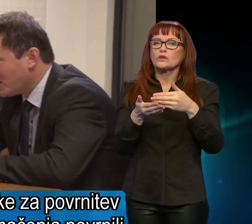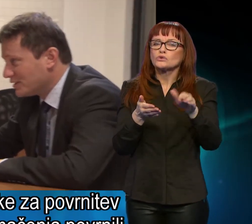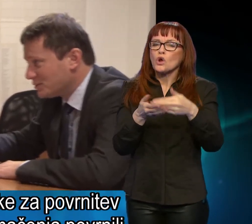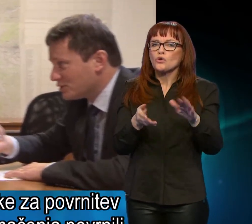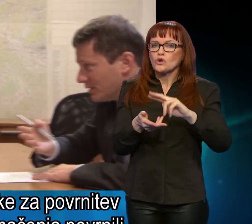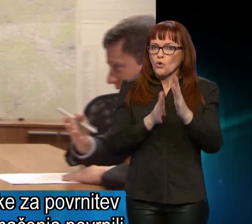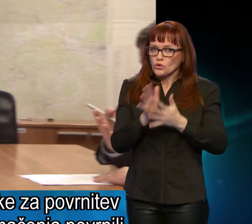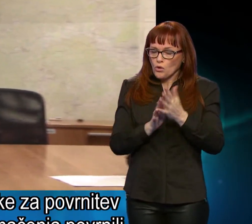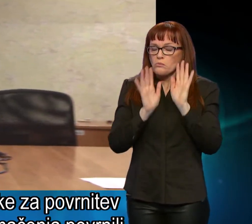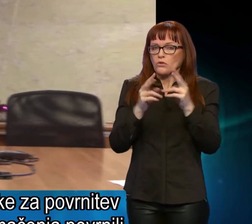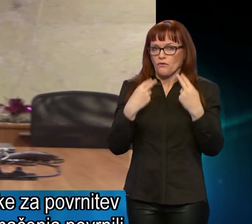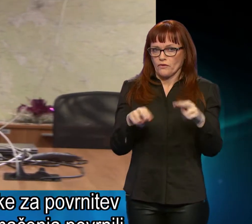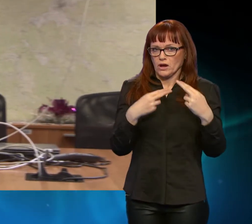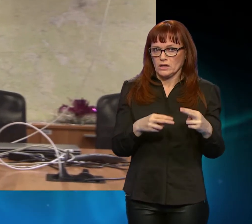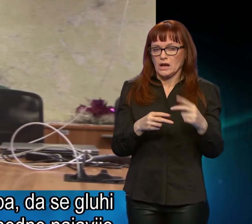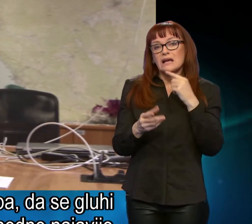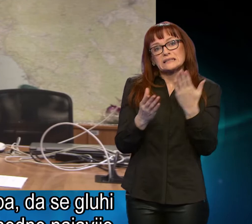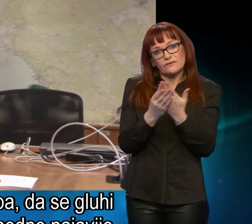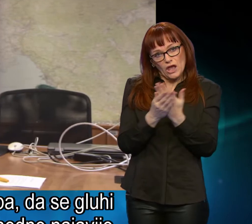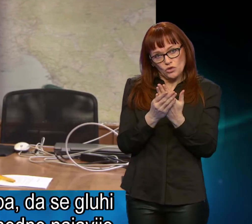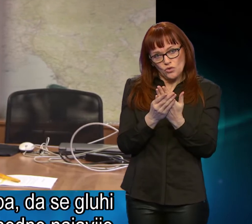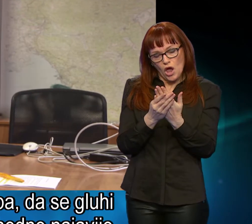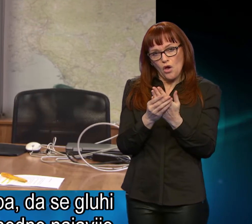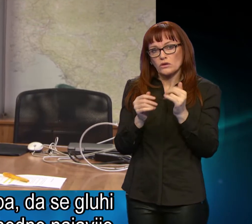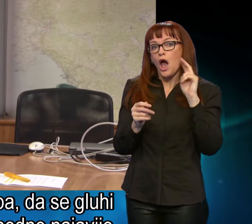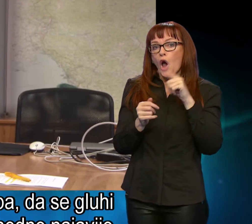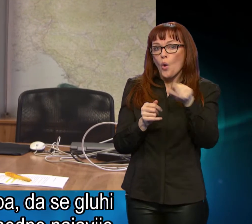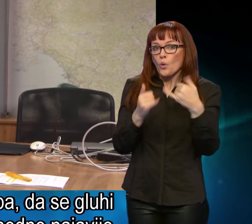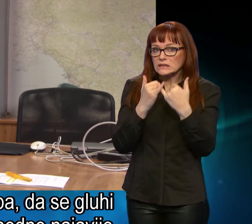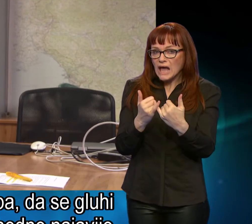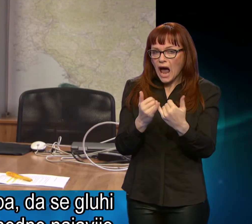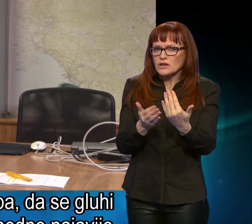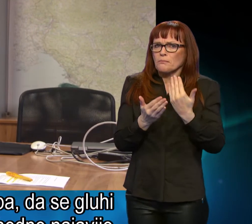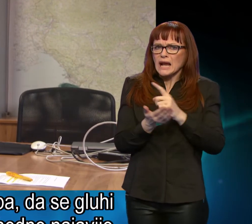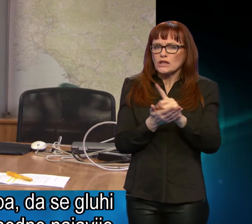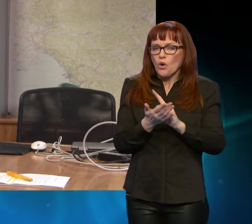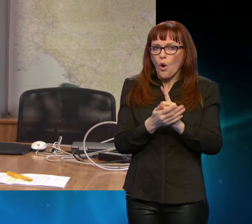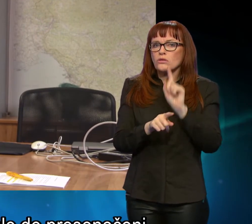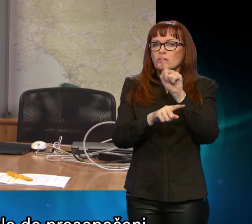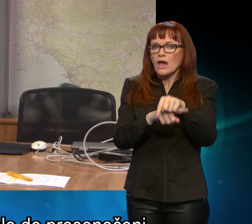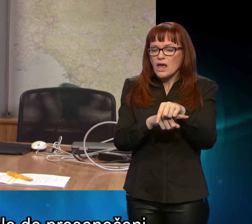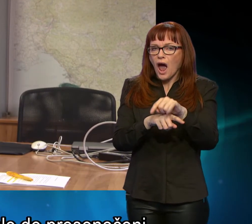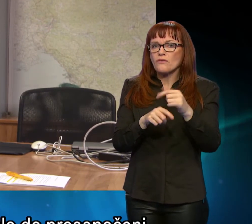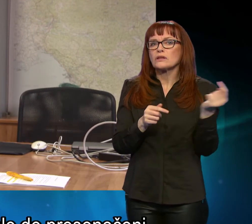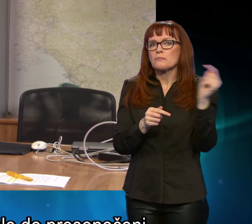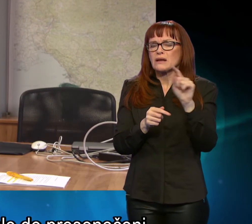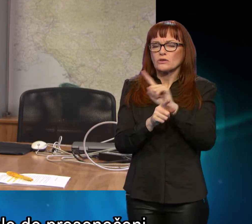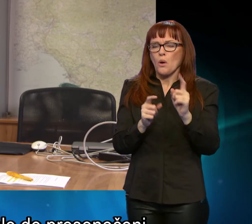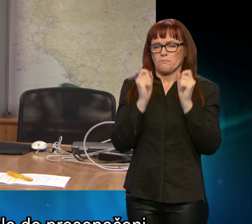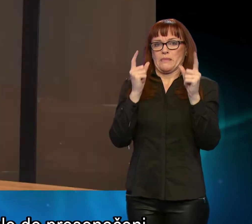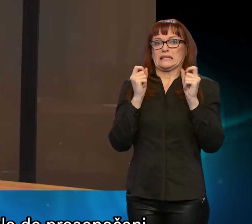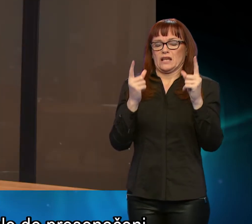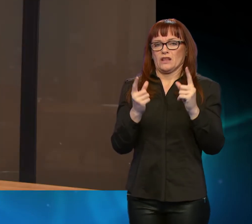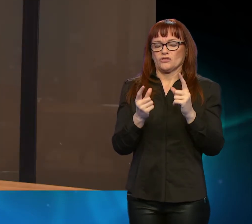tolmačenja povrnili. Svetujejo pa, da se gluhi starši predhodno najavijo, da ne bi prihajalo do